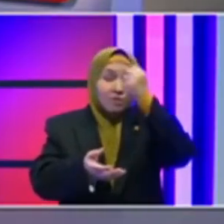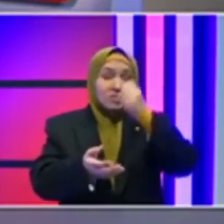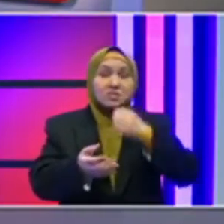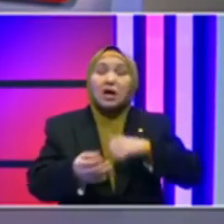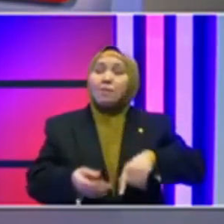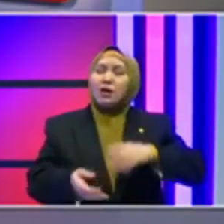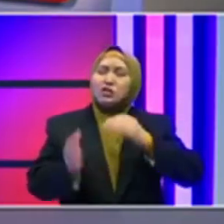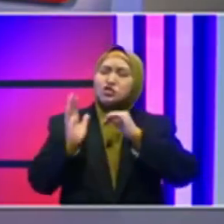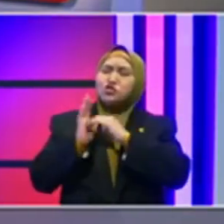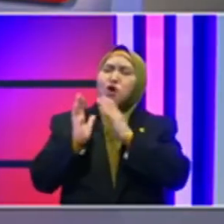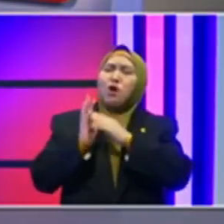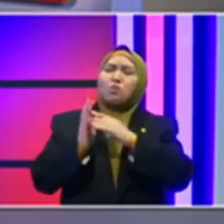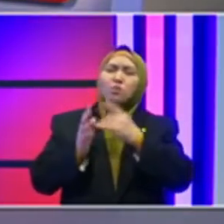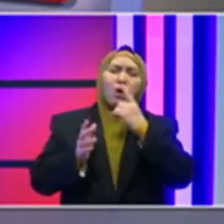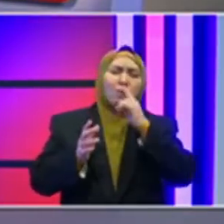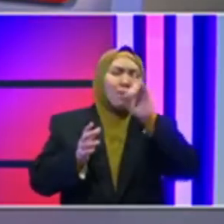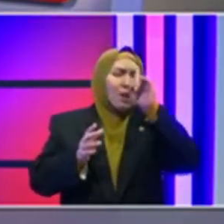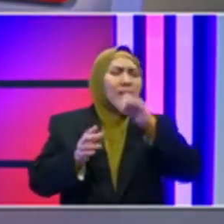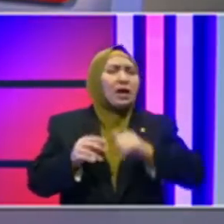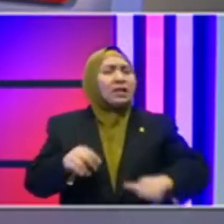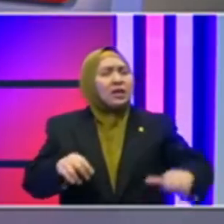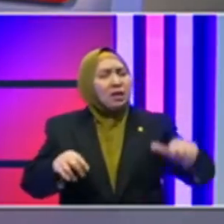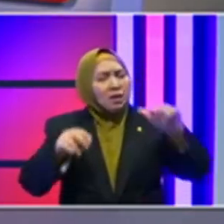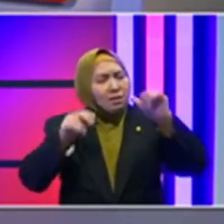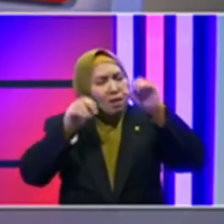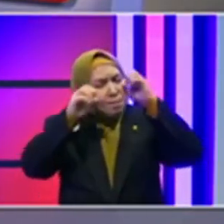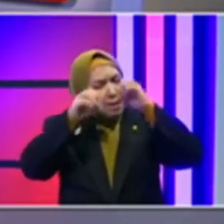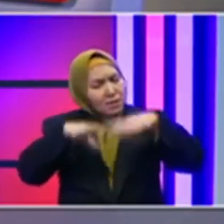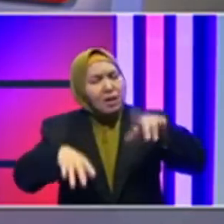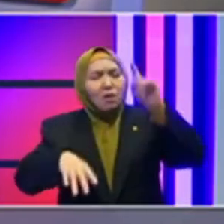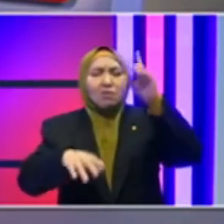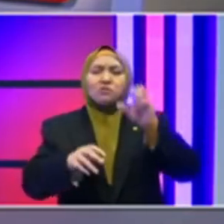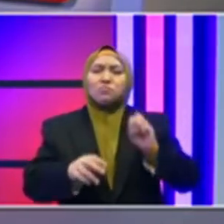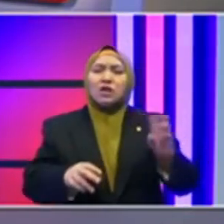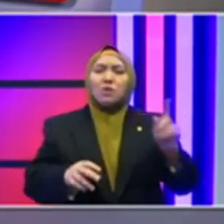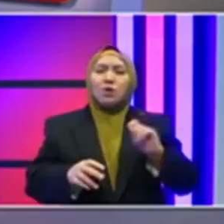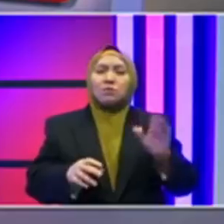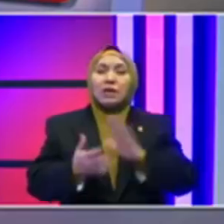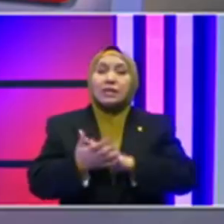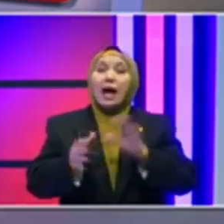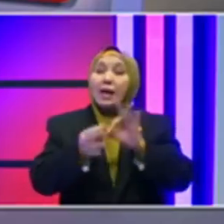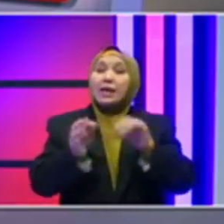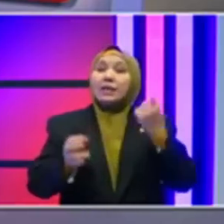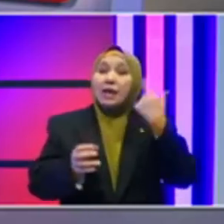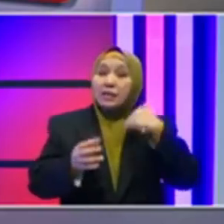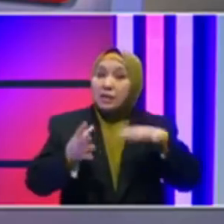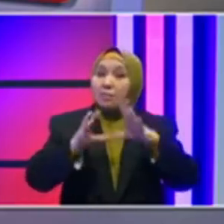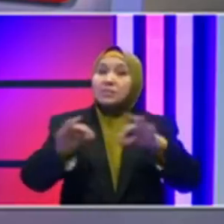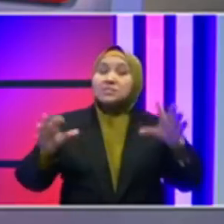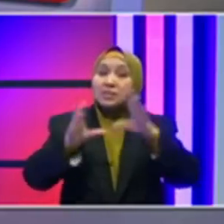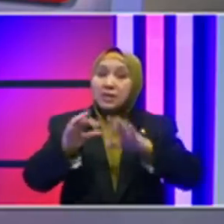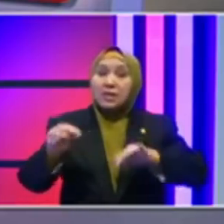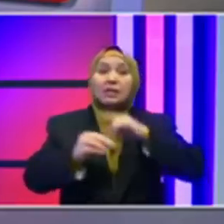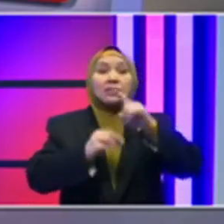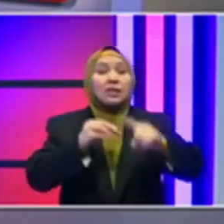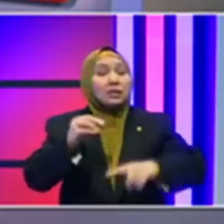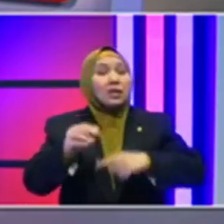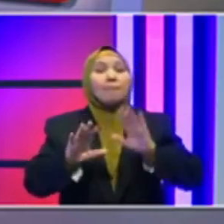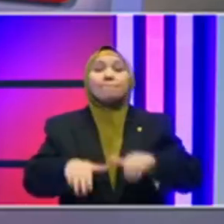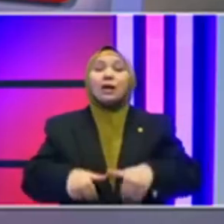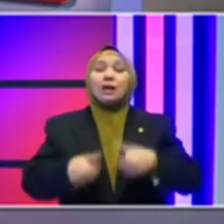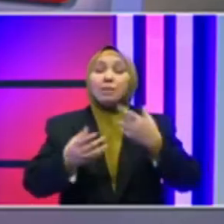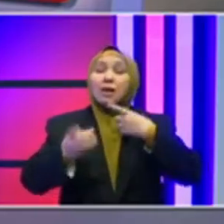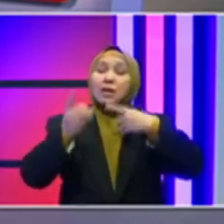para hadirin yang dirahmati Allah Subhanahu Wa Ta'ala baik ayat tadi itu menceritakan tentang bagaimana